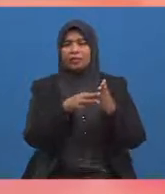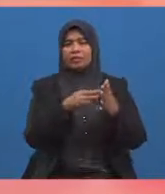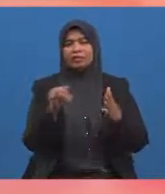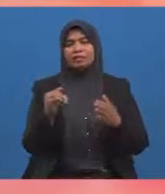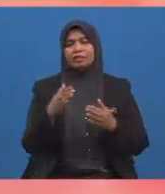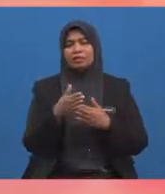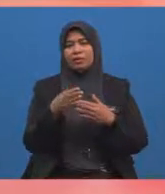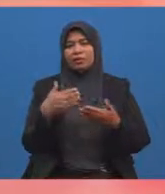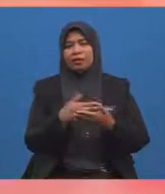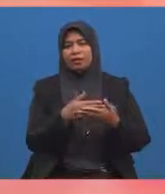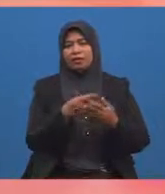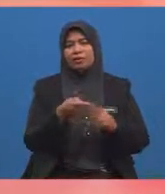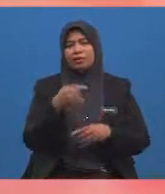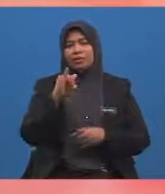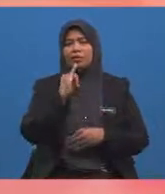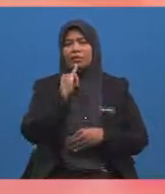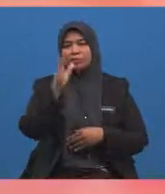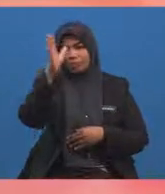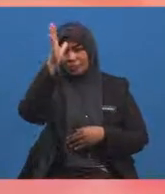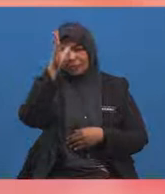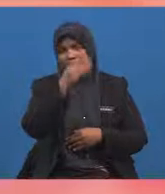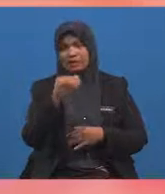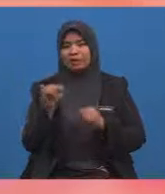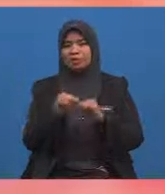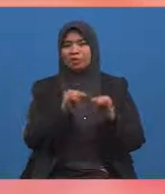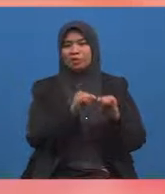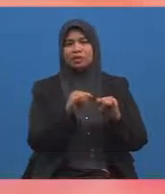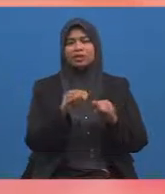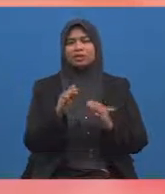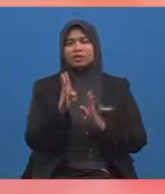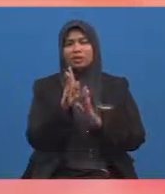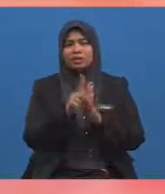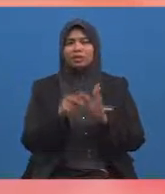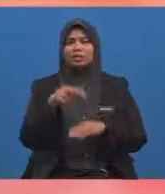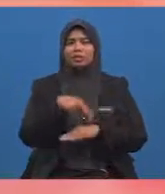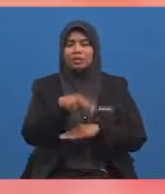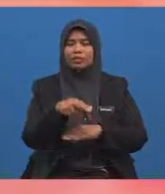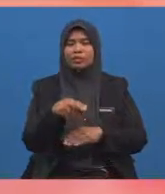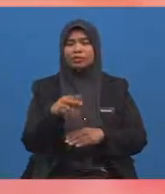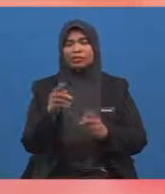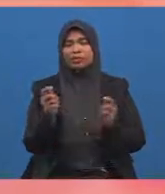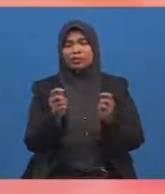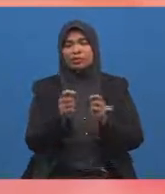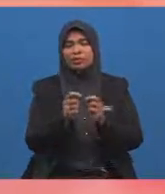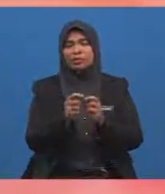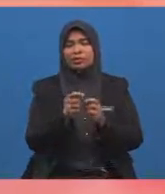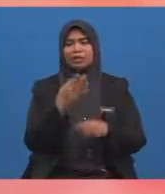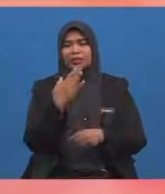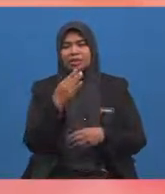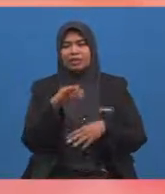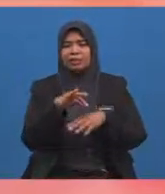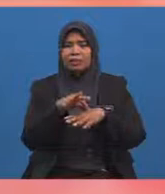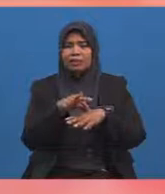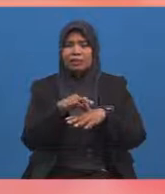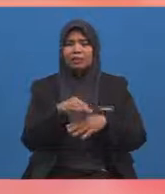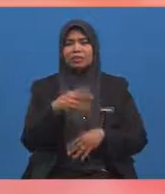anak-anak daripada ibu bapa dan juga keturunan seperti warna kulit, warna iris mata